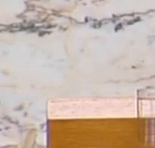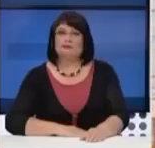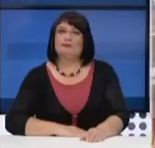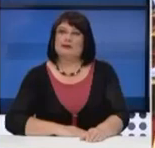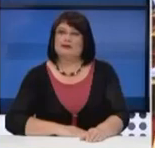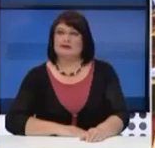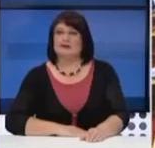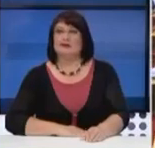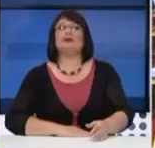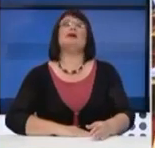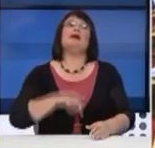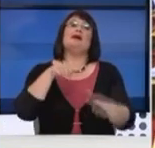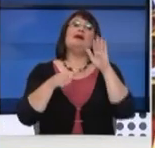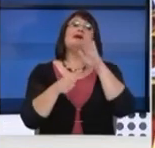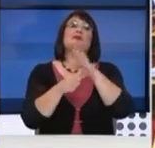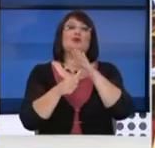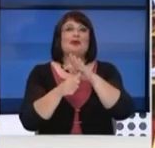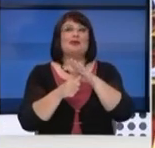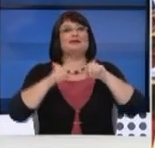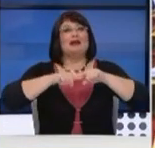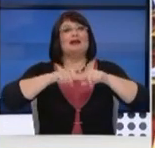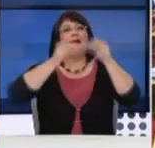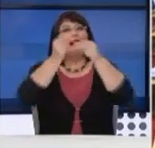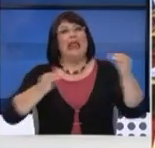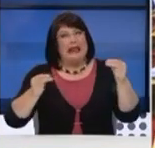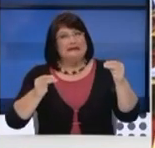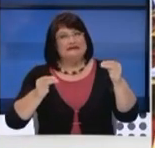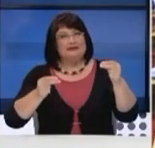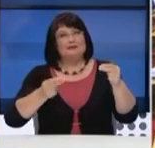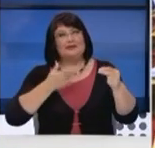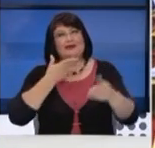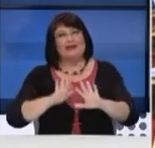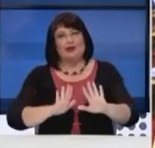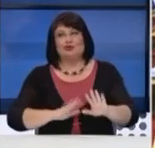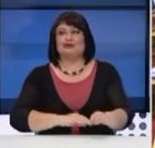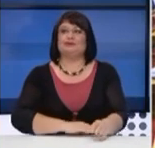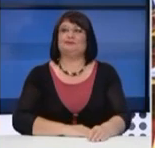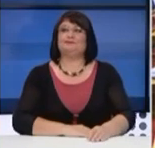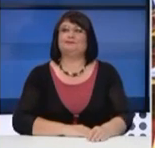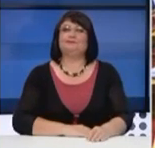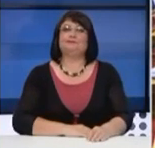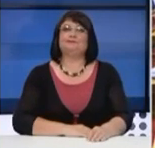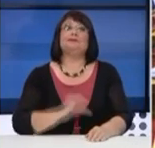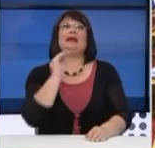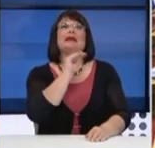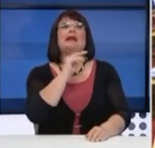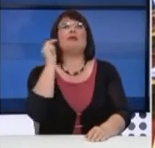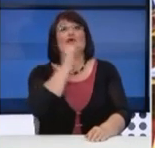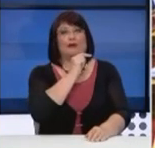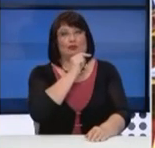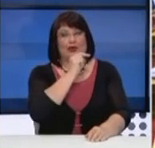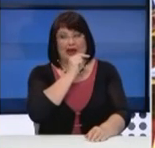πρόεδρε. Ευχαριστώ, κύριε πρόεδρε. Κύριε Πρωθυπουργέ, είπατε ότι δεν ανέφερα την